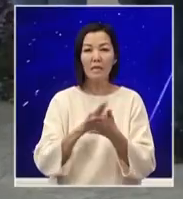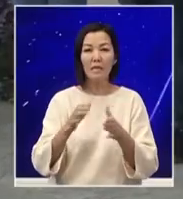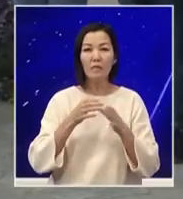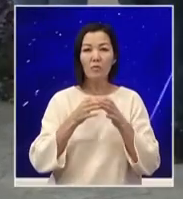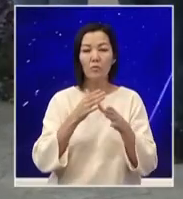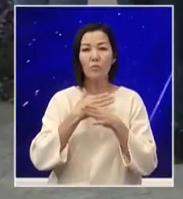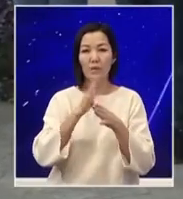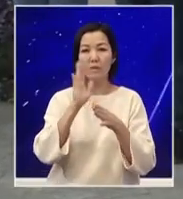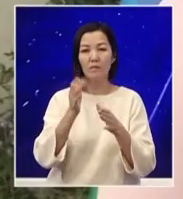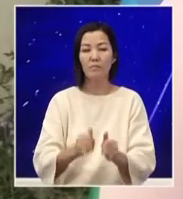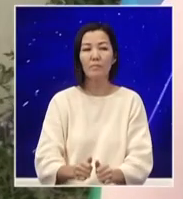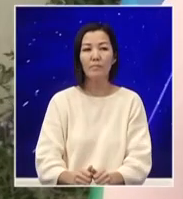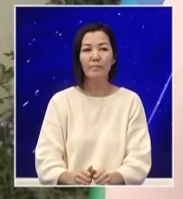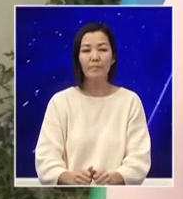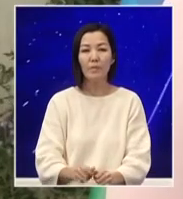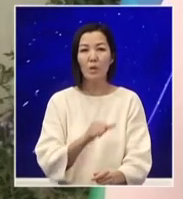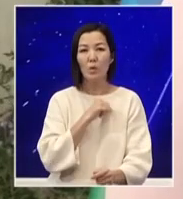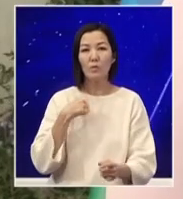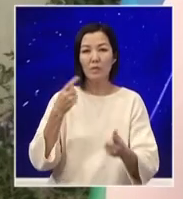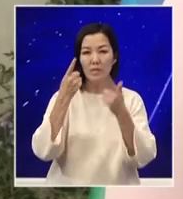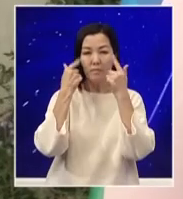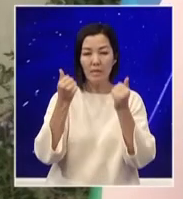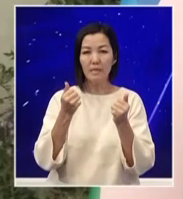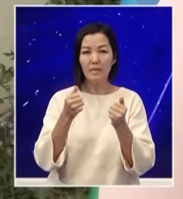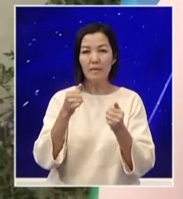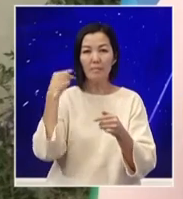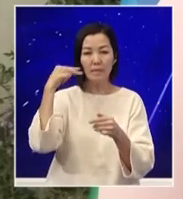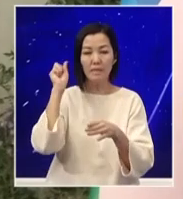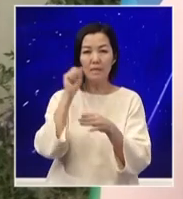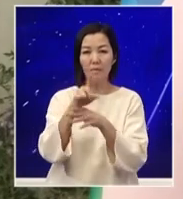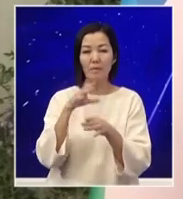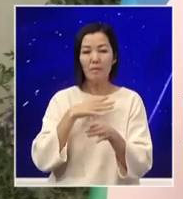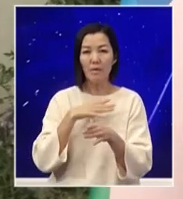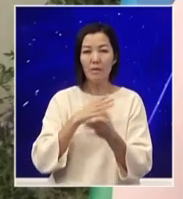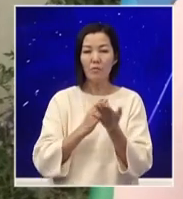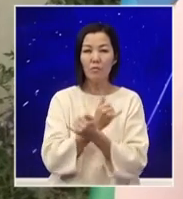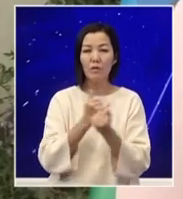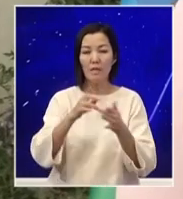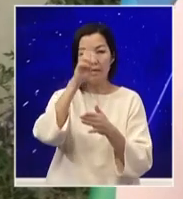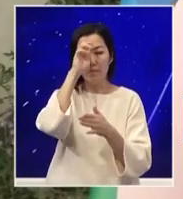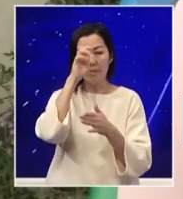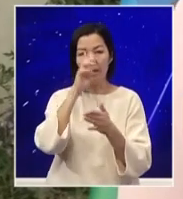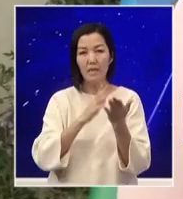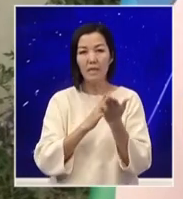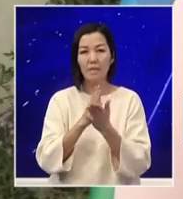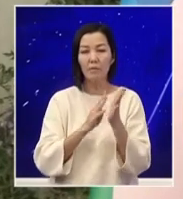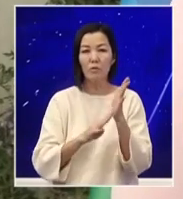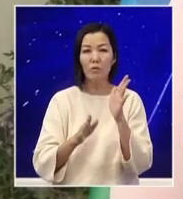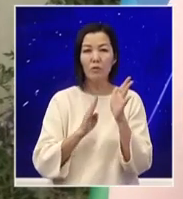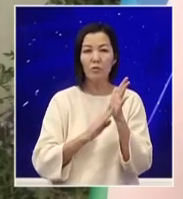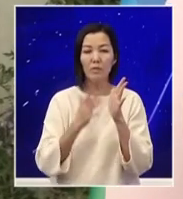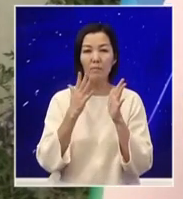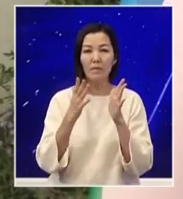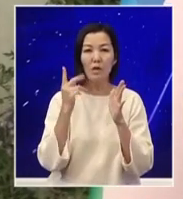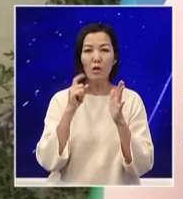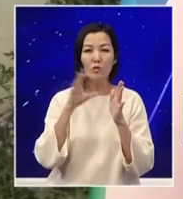түзетілмек. Өздеріңізге белгілі президент тапсырма берген болатын, көрсетілетін мемлекеттік қызметтерді 90-95-100%-ға